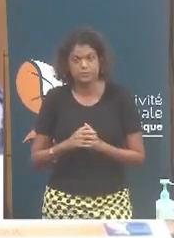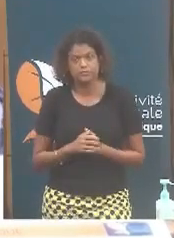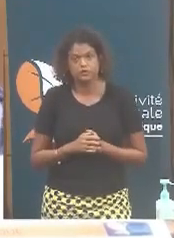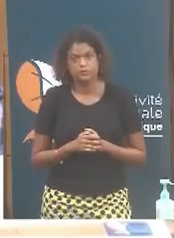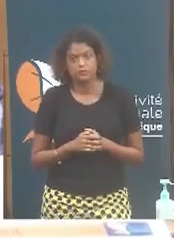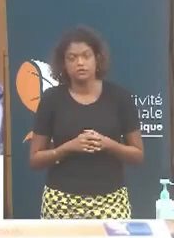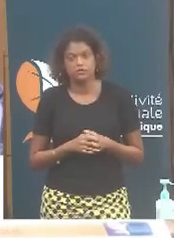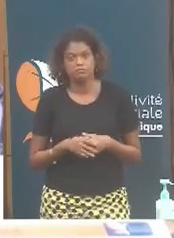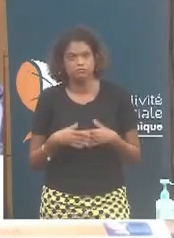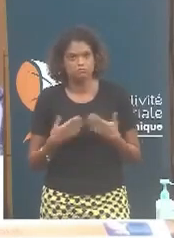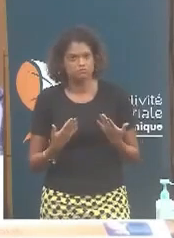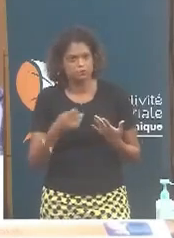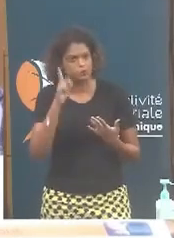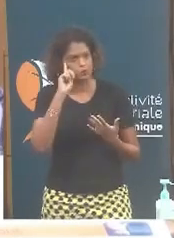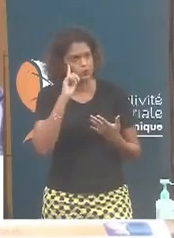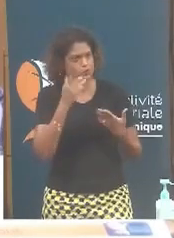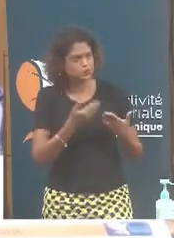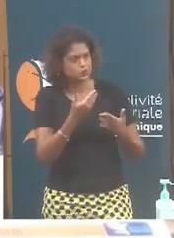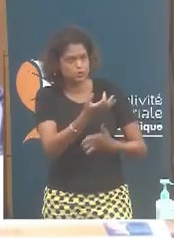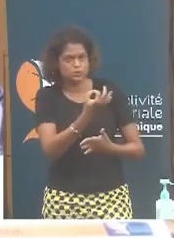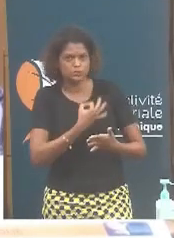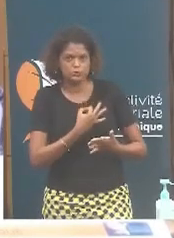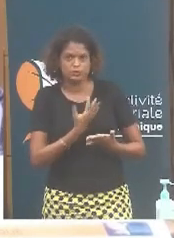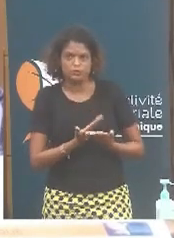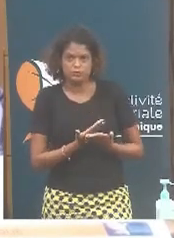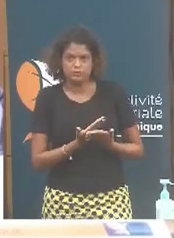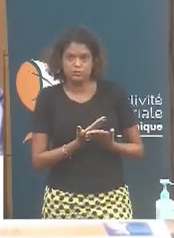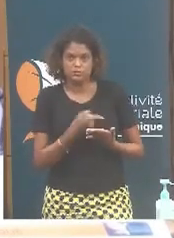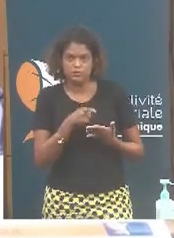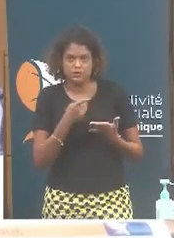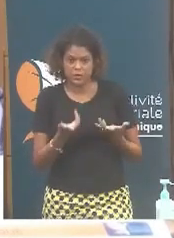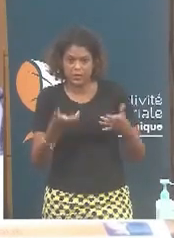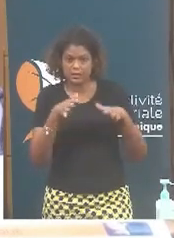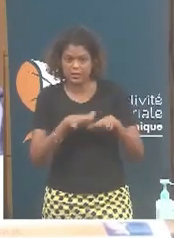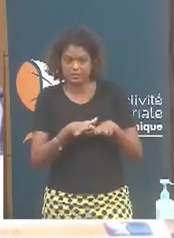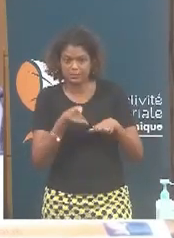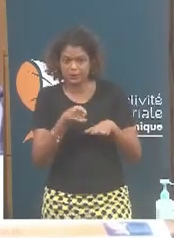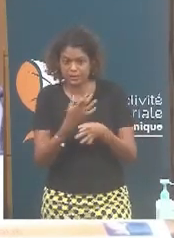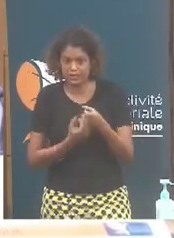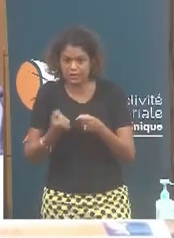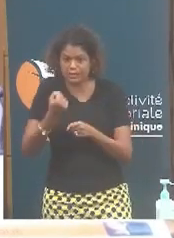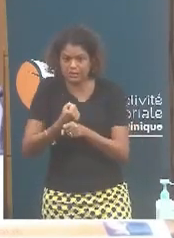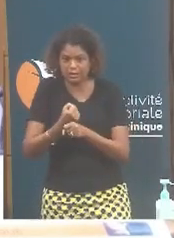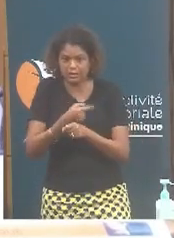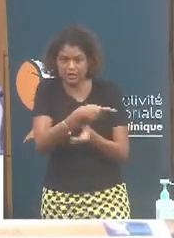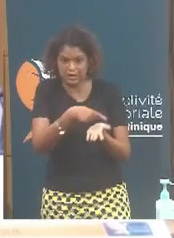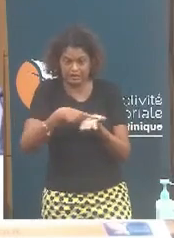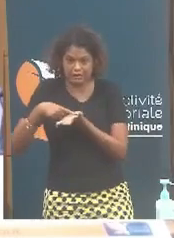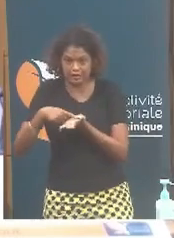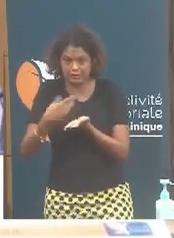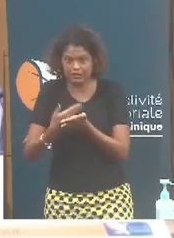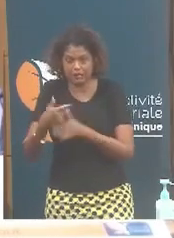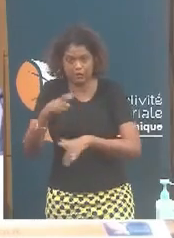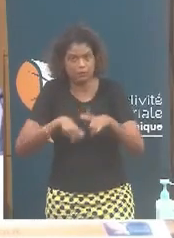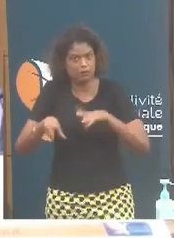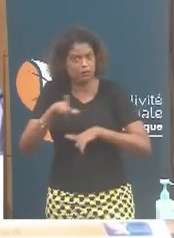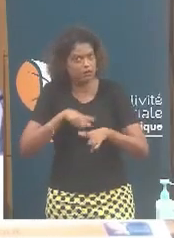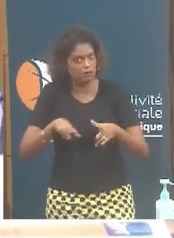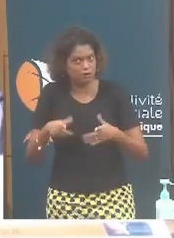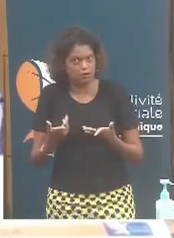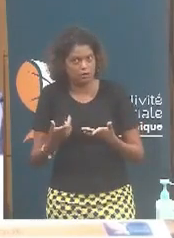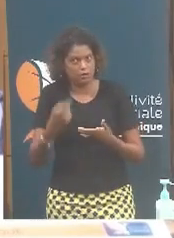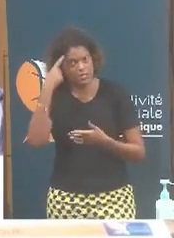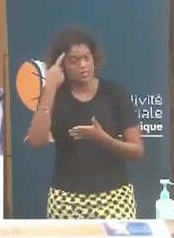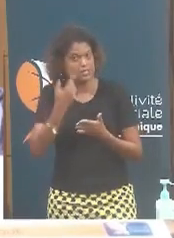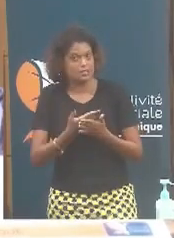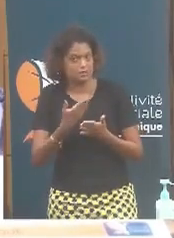Et comment vous pouvez me dire que l'Assemblée qu'il avait créée a des dettes concernant son loyer? Donc c'est pourquoi que ce